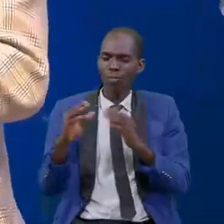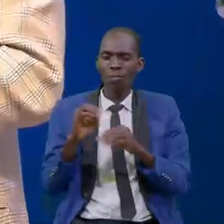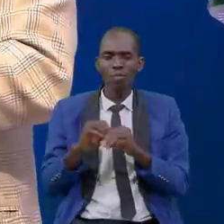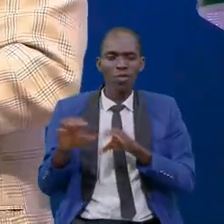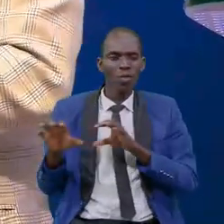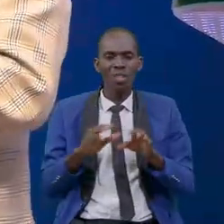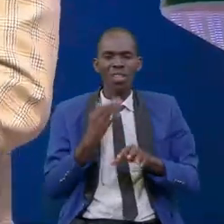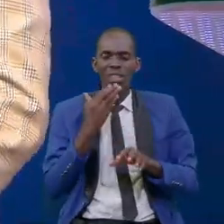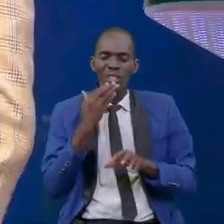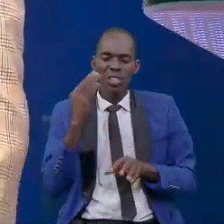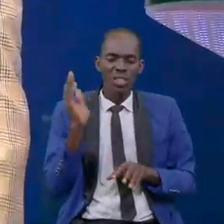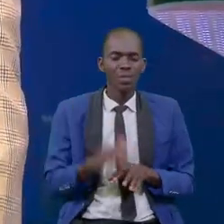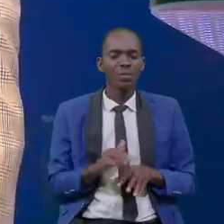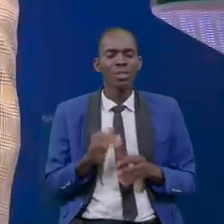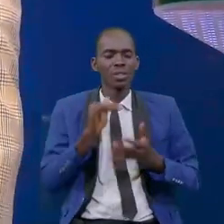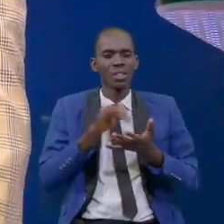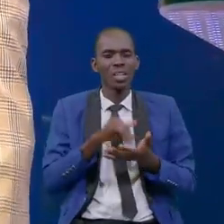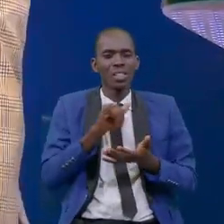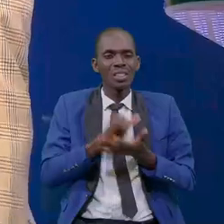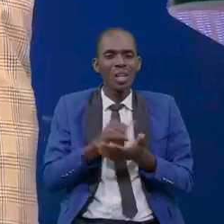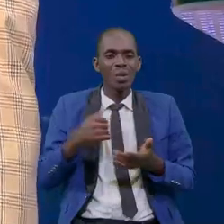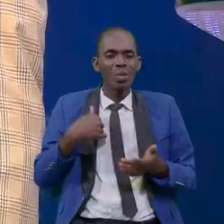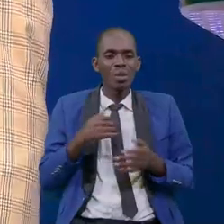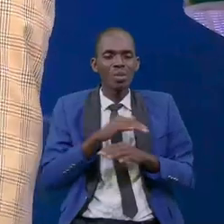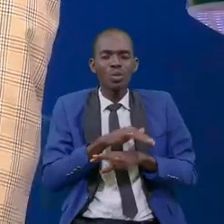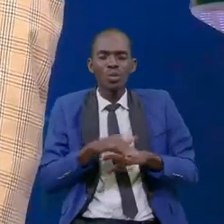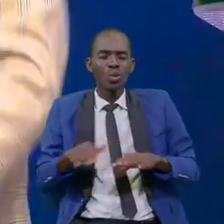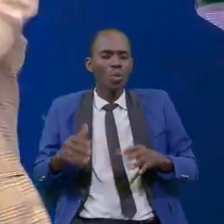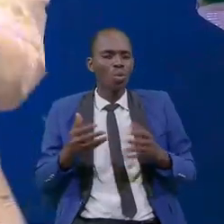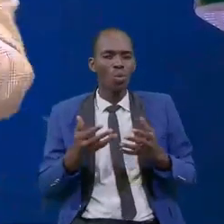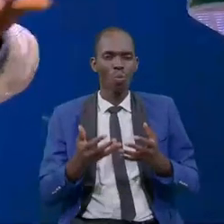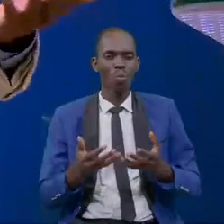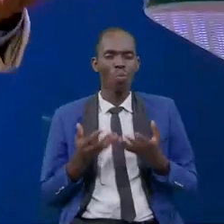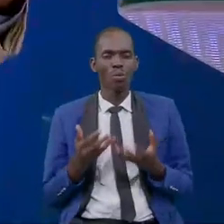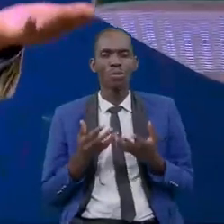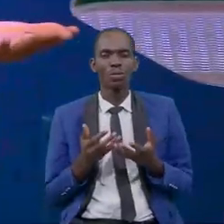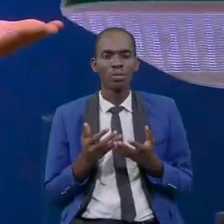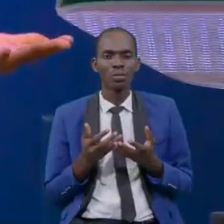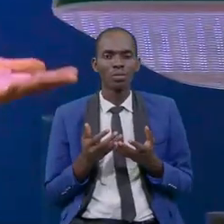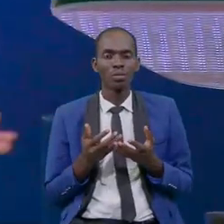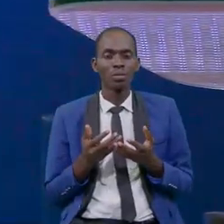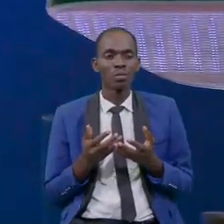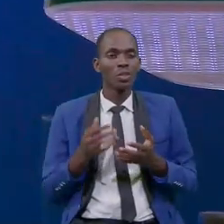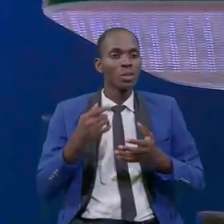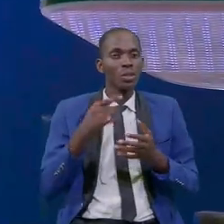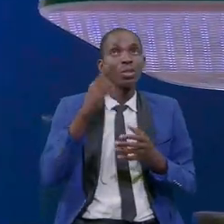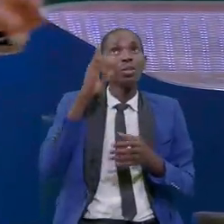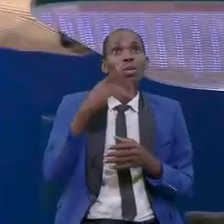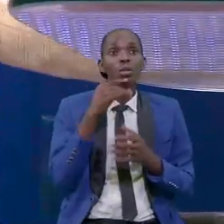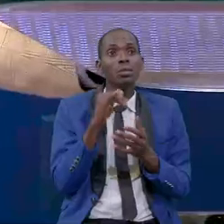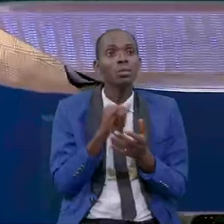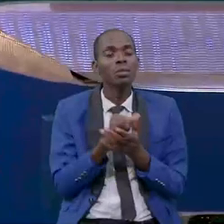à faire le mal, et que nous sommes vendus à faire le mal, que nous ne voulons même pas aller au calvaire? Dieu